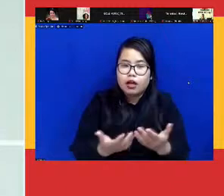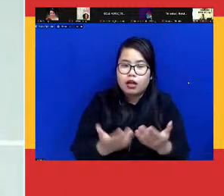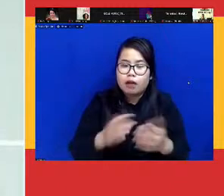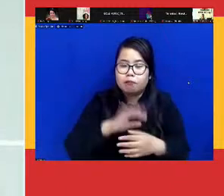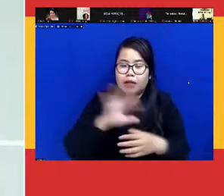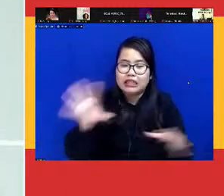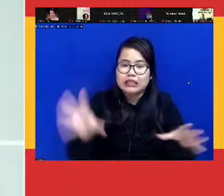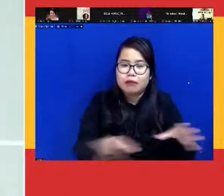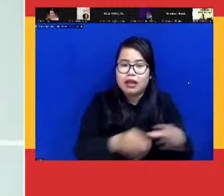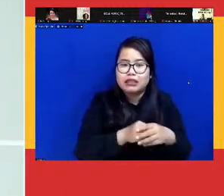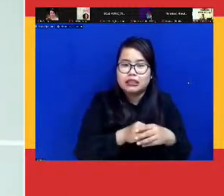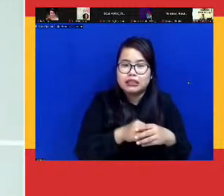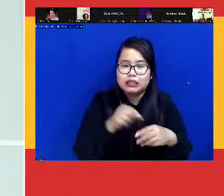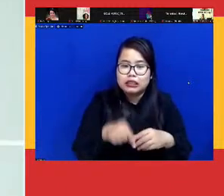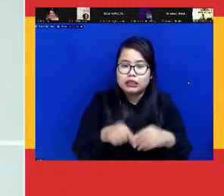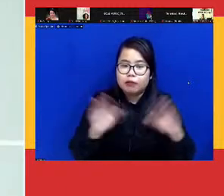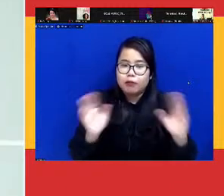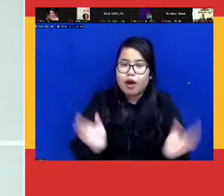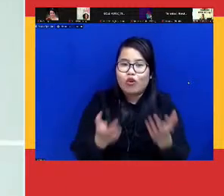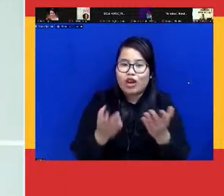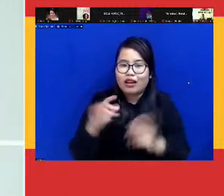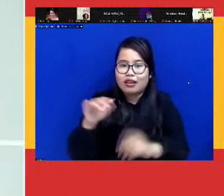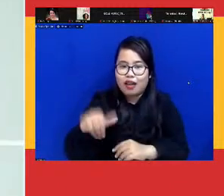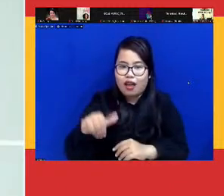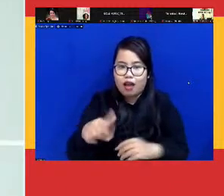partisipasi dalam pembangunan itu juga